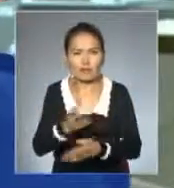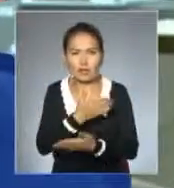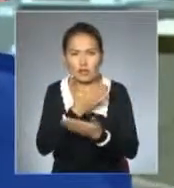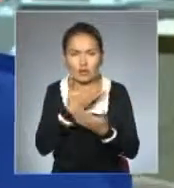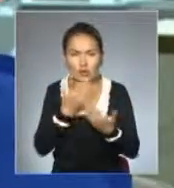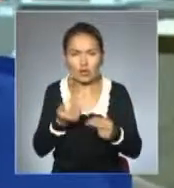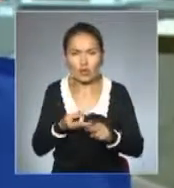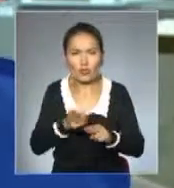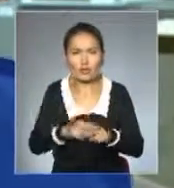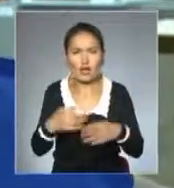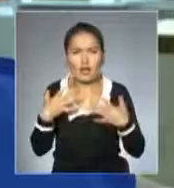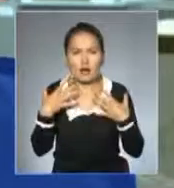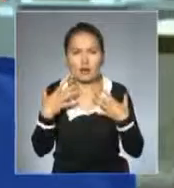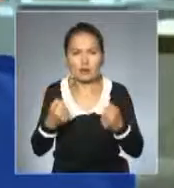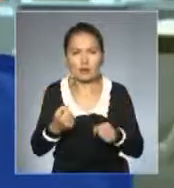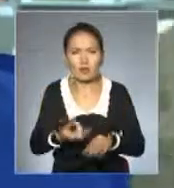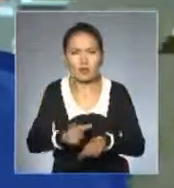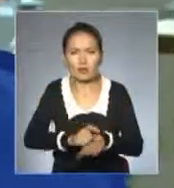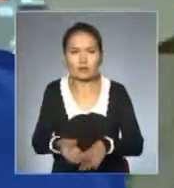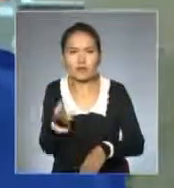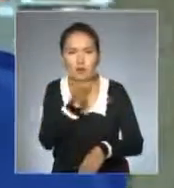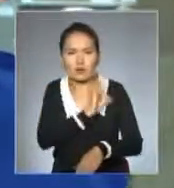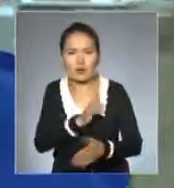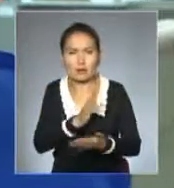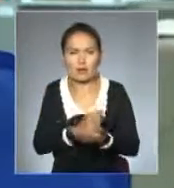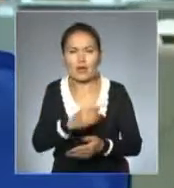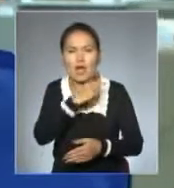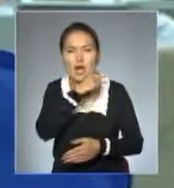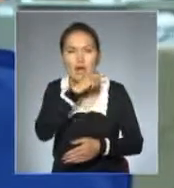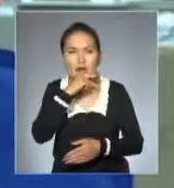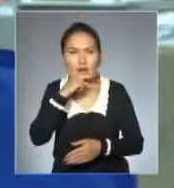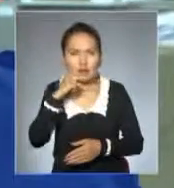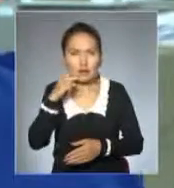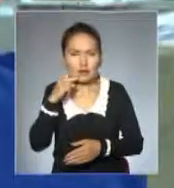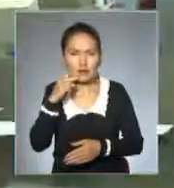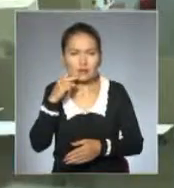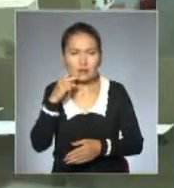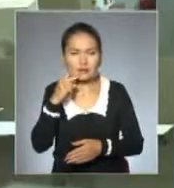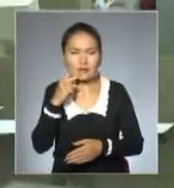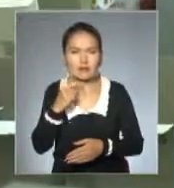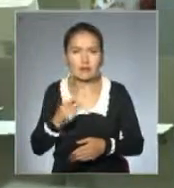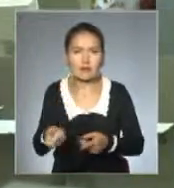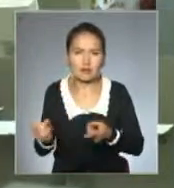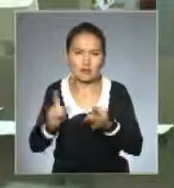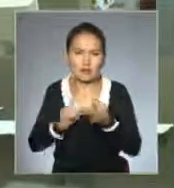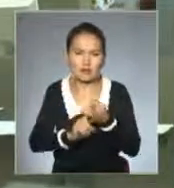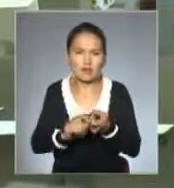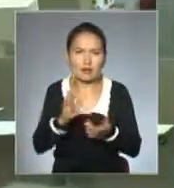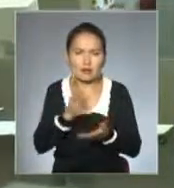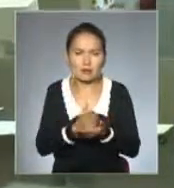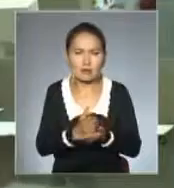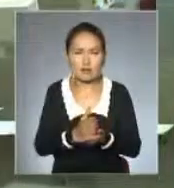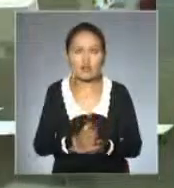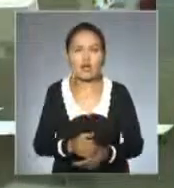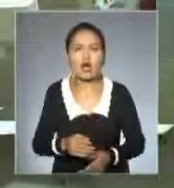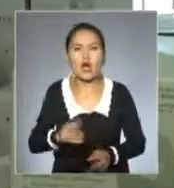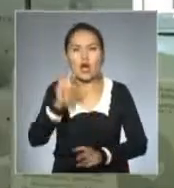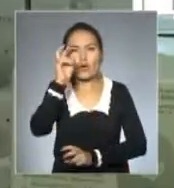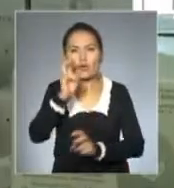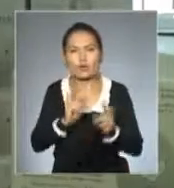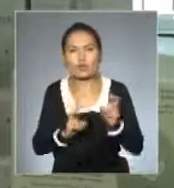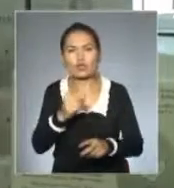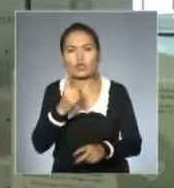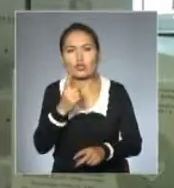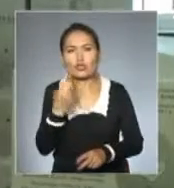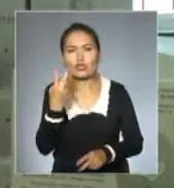Ресей Федерацияның Санкт-Петербург лабораториясымен дәлелденген. Құс фабрикасында қазір 521 мың бас тауық